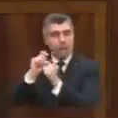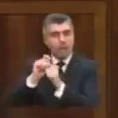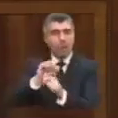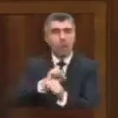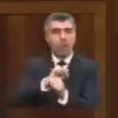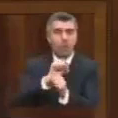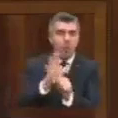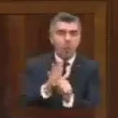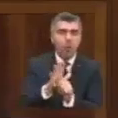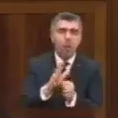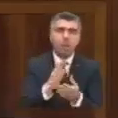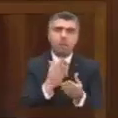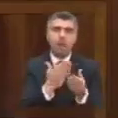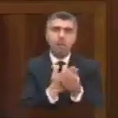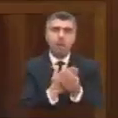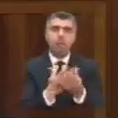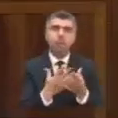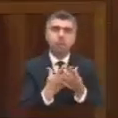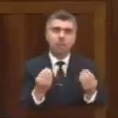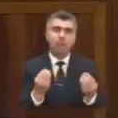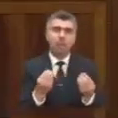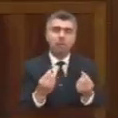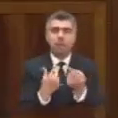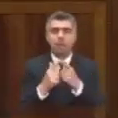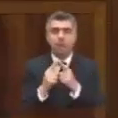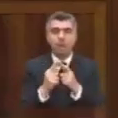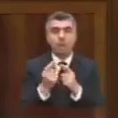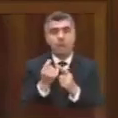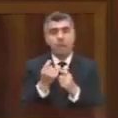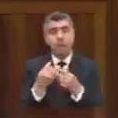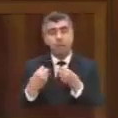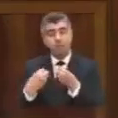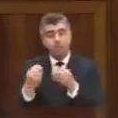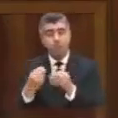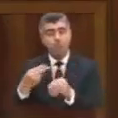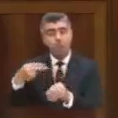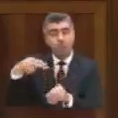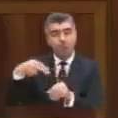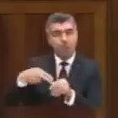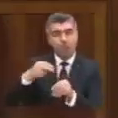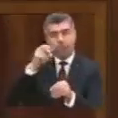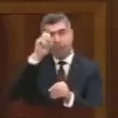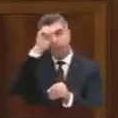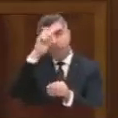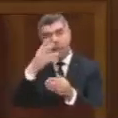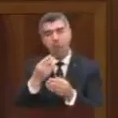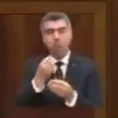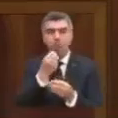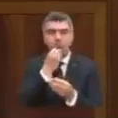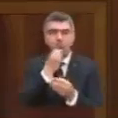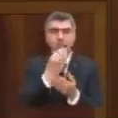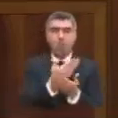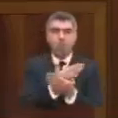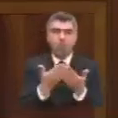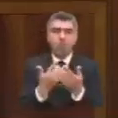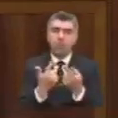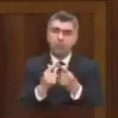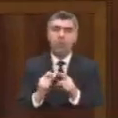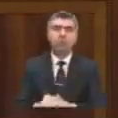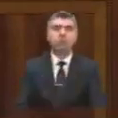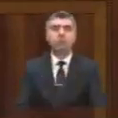كورونا، طبيعي أن تحدث صدمات في الأسعار، في النفط وفي الطاقة وفي المواد الغذائية والمواد